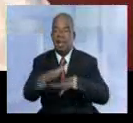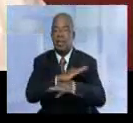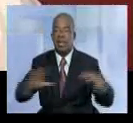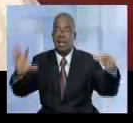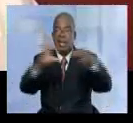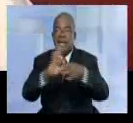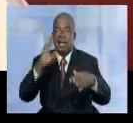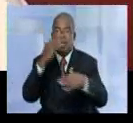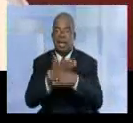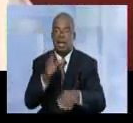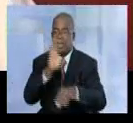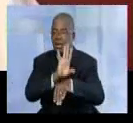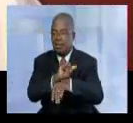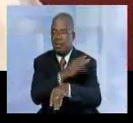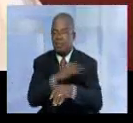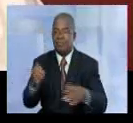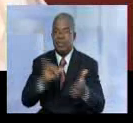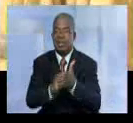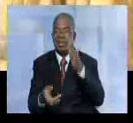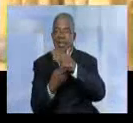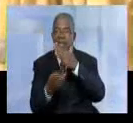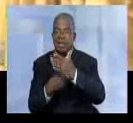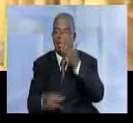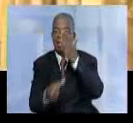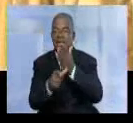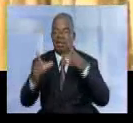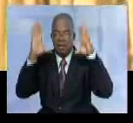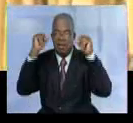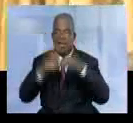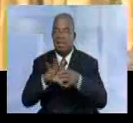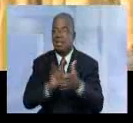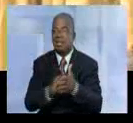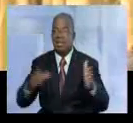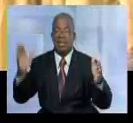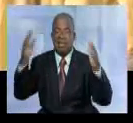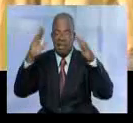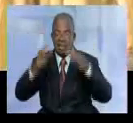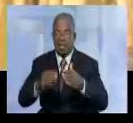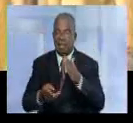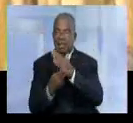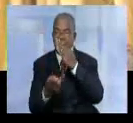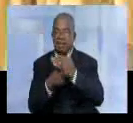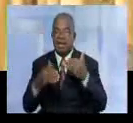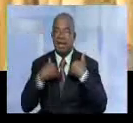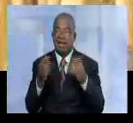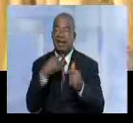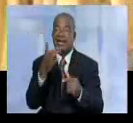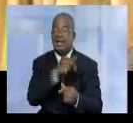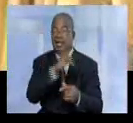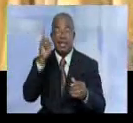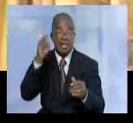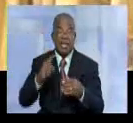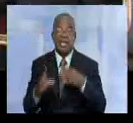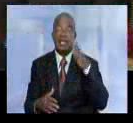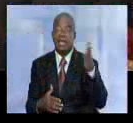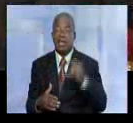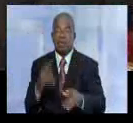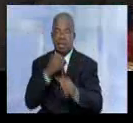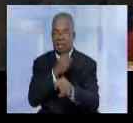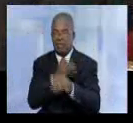institution financière. Le vice-président de la Banque islamique de développement a indiqué avoir relevé les nombreux défis et projets que le chef de l'État